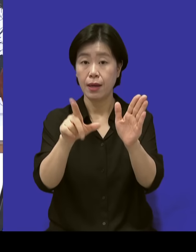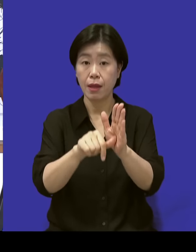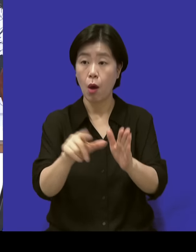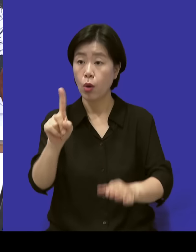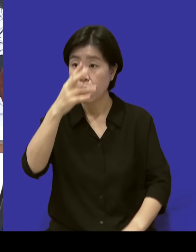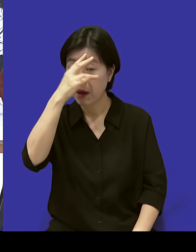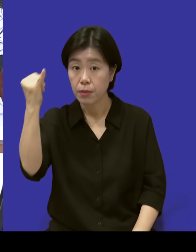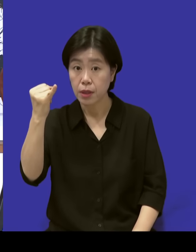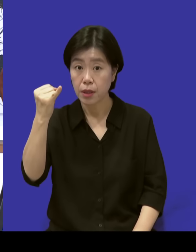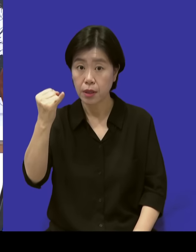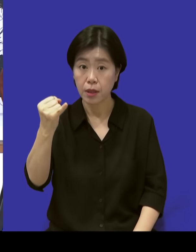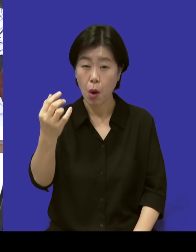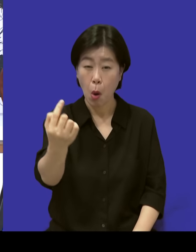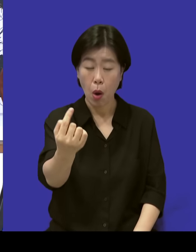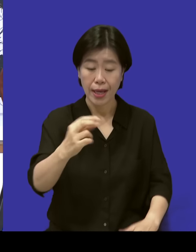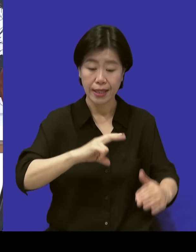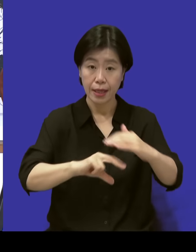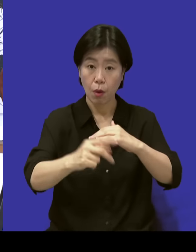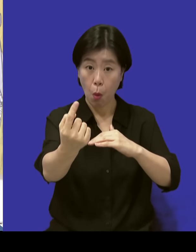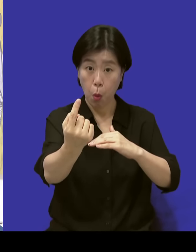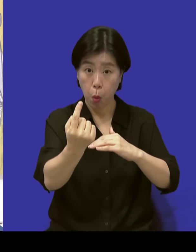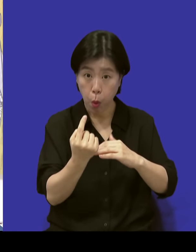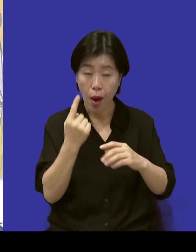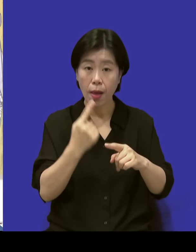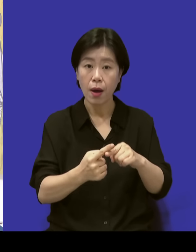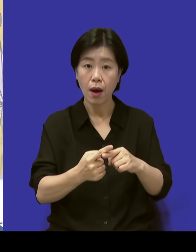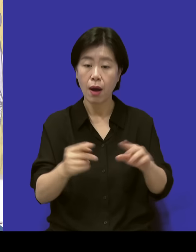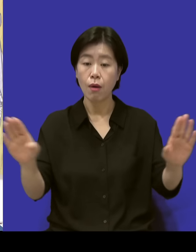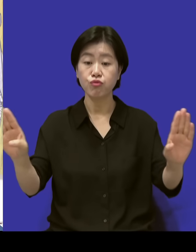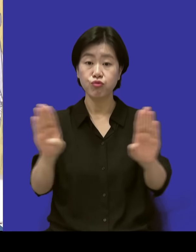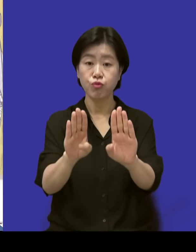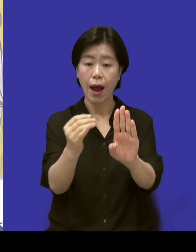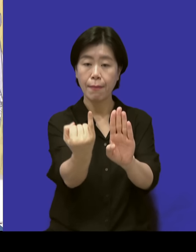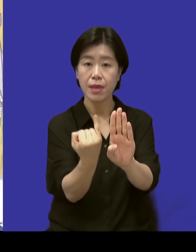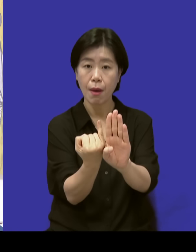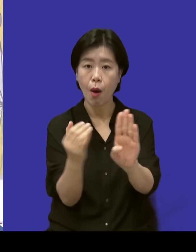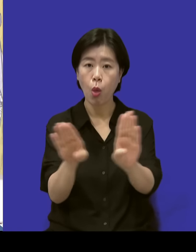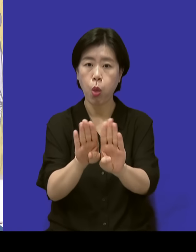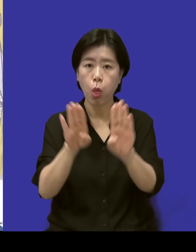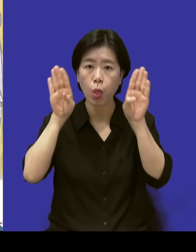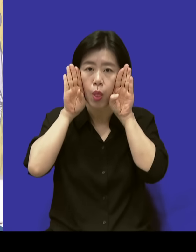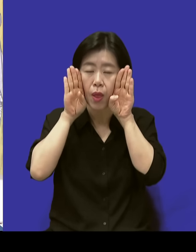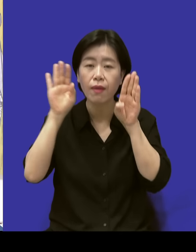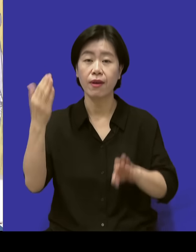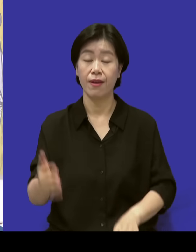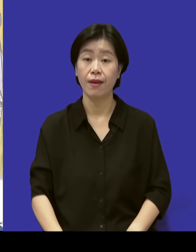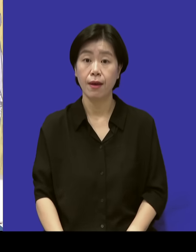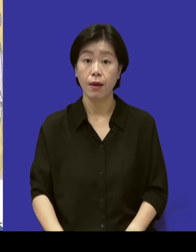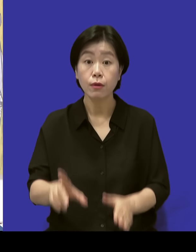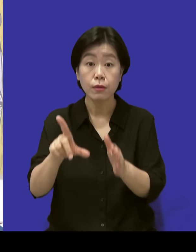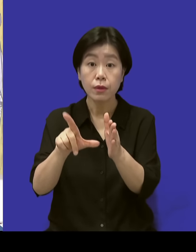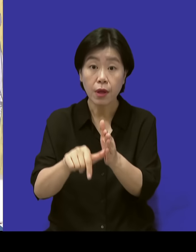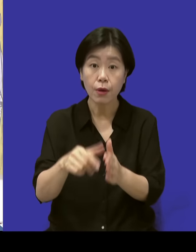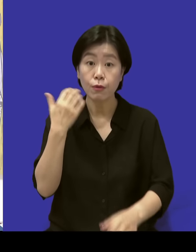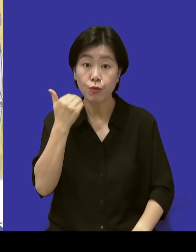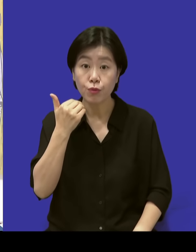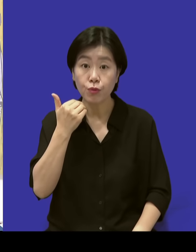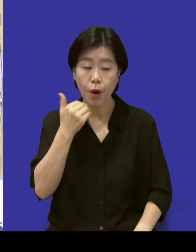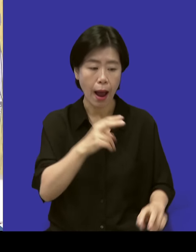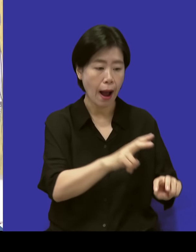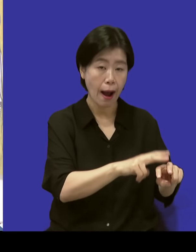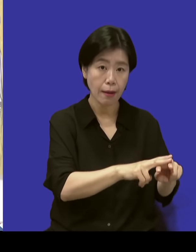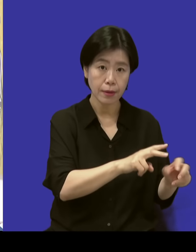제가 깜짝 놀라서 이렇게 보고 있었는데 옆에 그 앉아 계시던 마동석만한 체격의 분, 예. 그 까만 정장